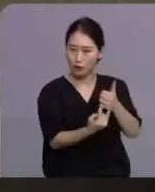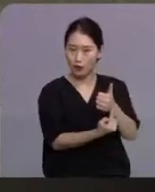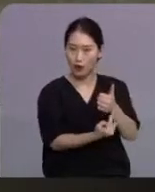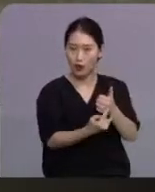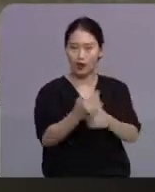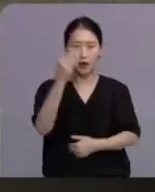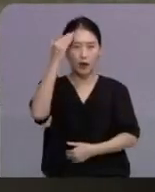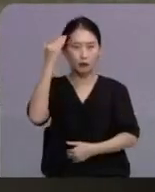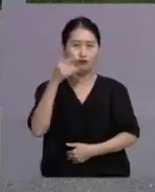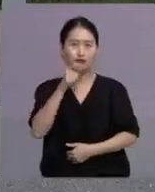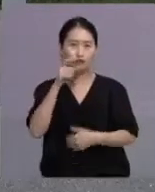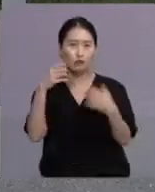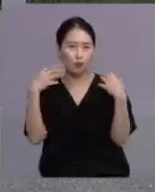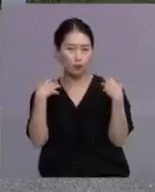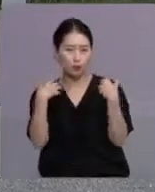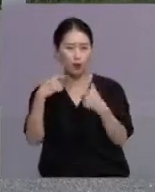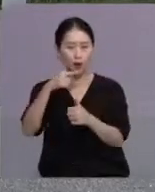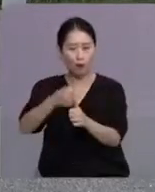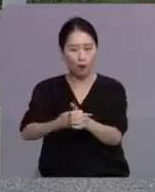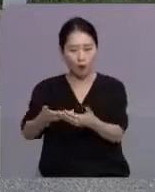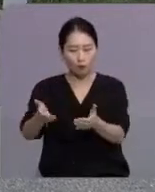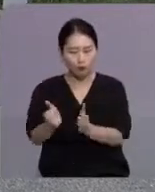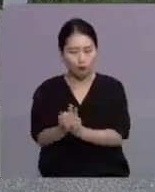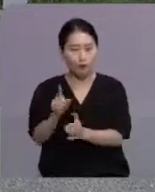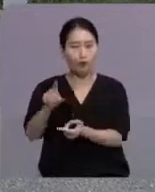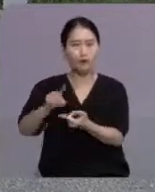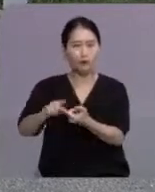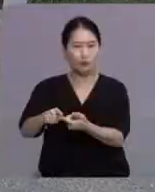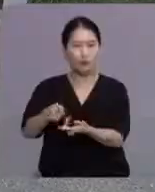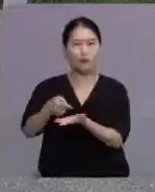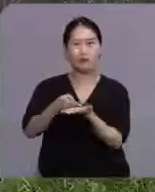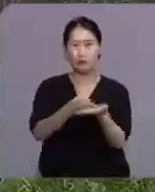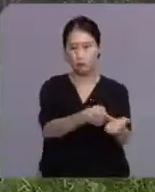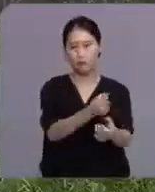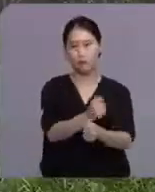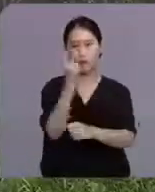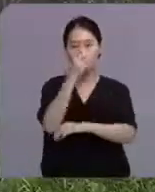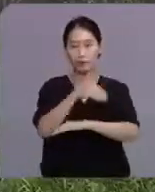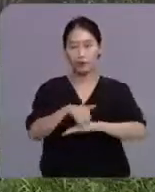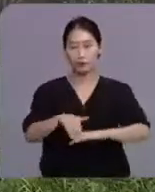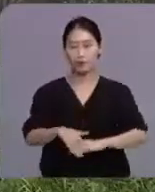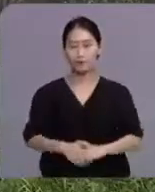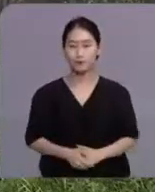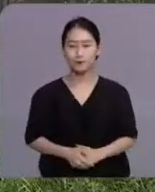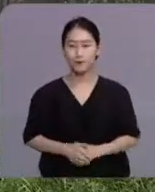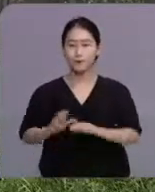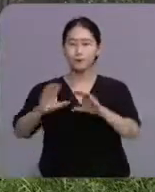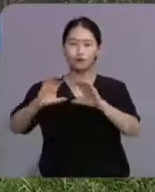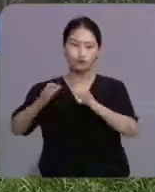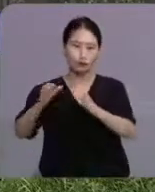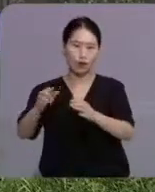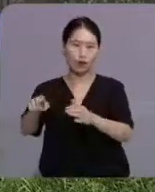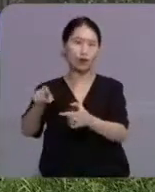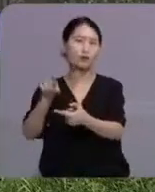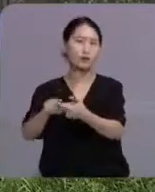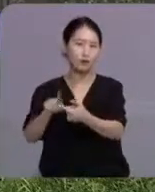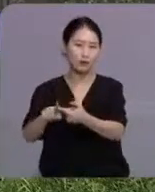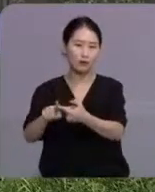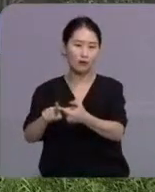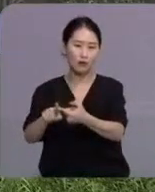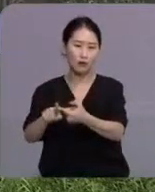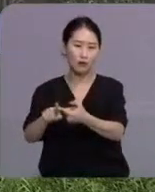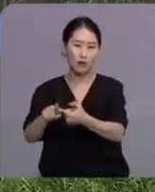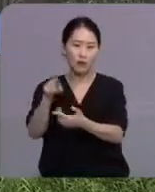등을 상대로 분쟁 조정 신청서를 접수할 예정입니다 국가 상대 거기서 보상을 받는 다던가